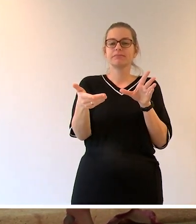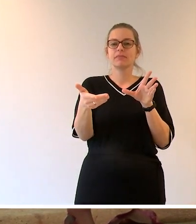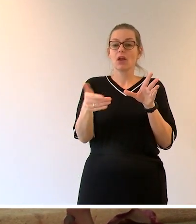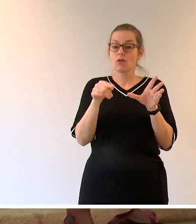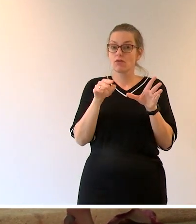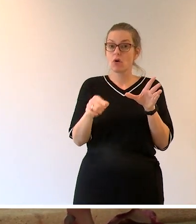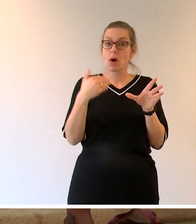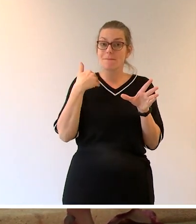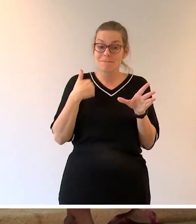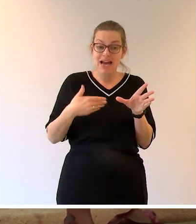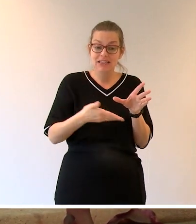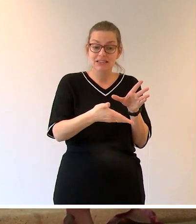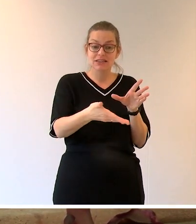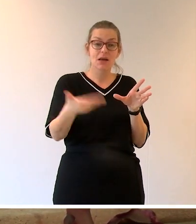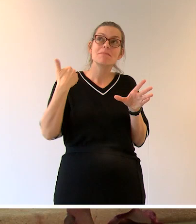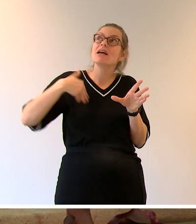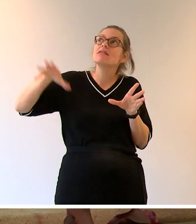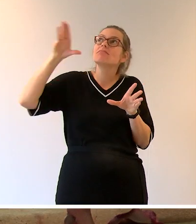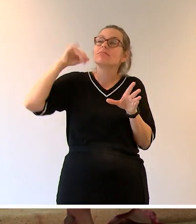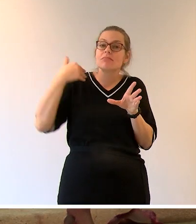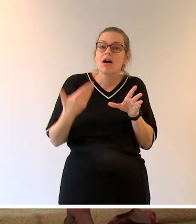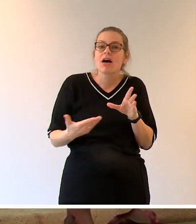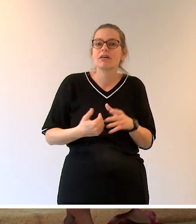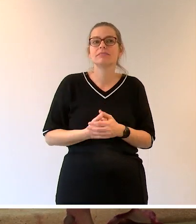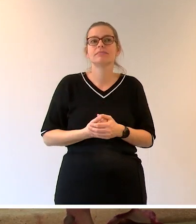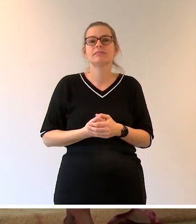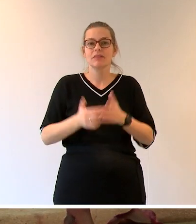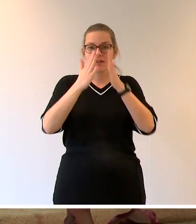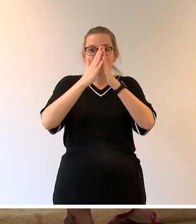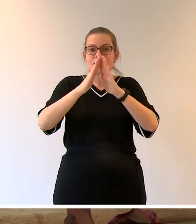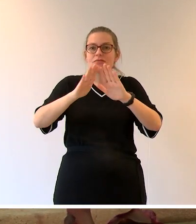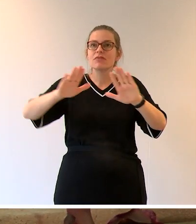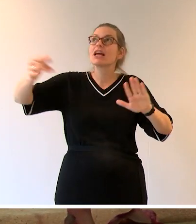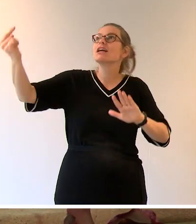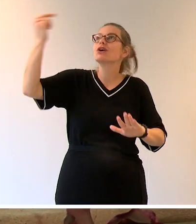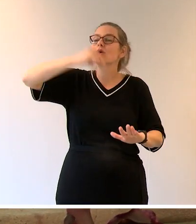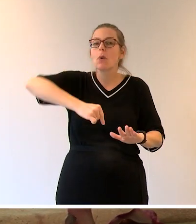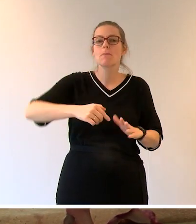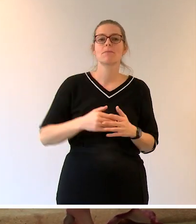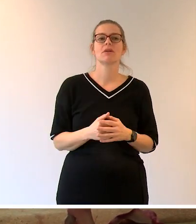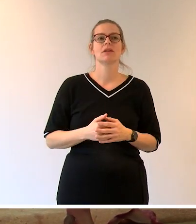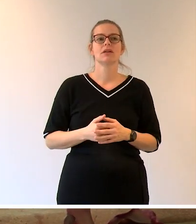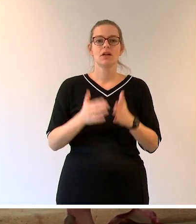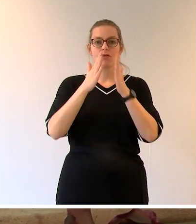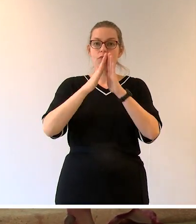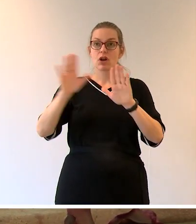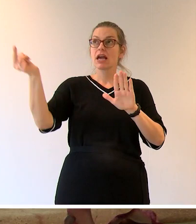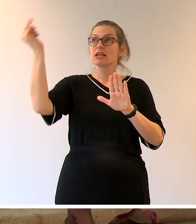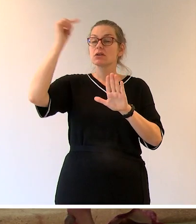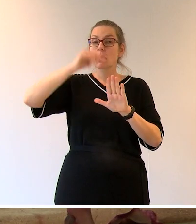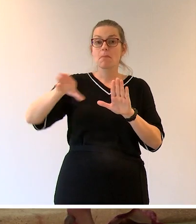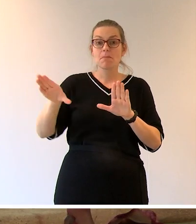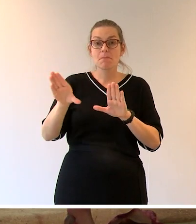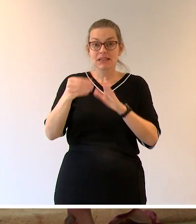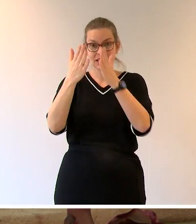voor mensen. Mensen horen het. Dat er vrede op weg is. Dat de vrede komt met dit kind van